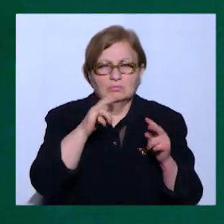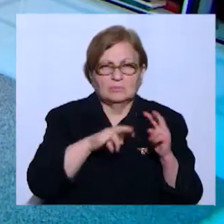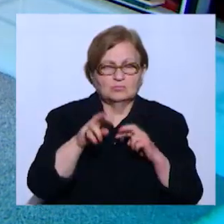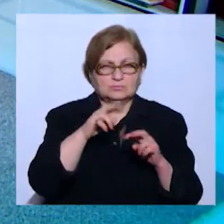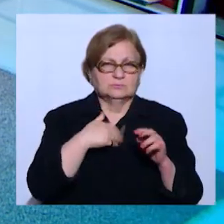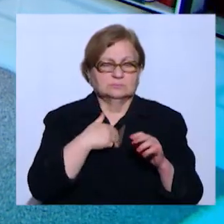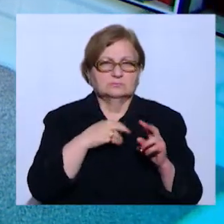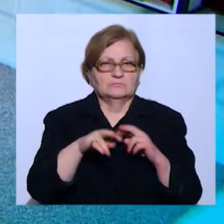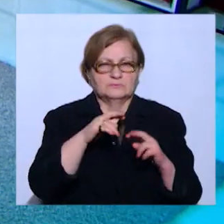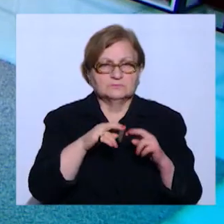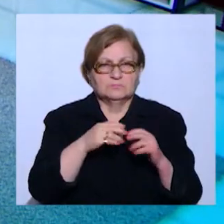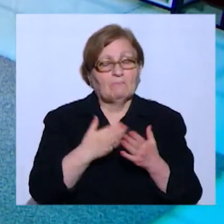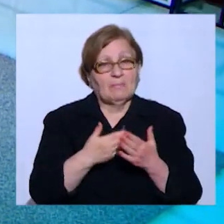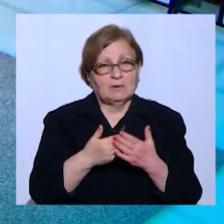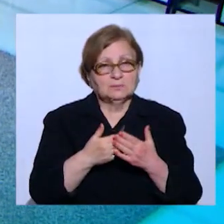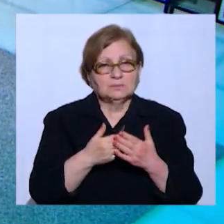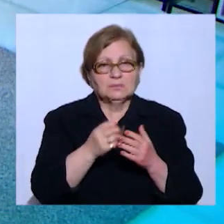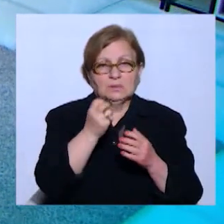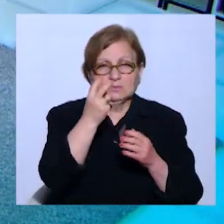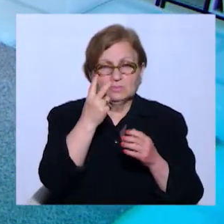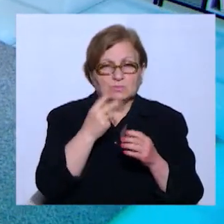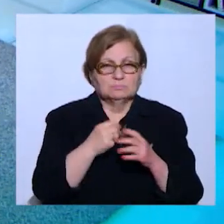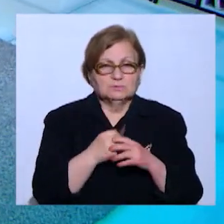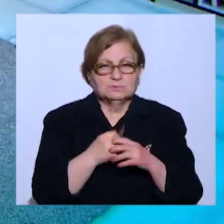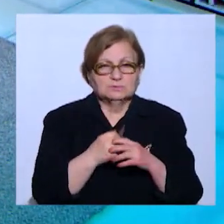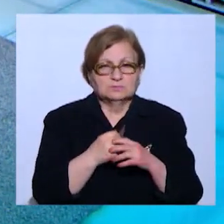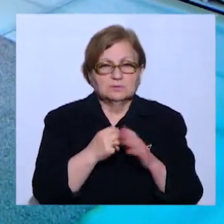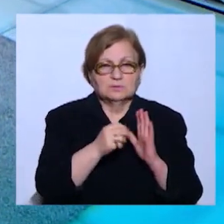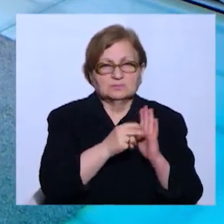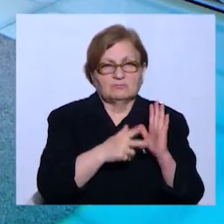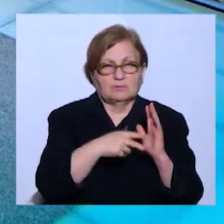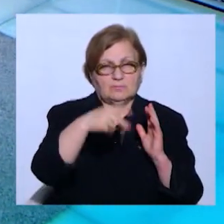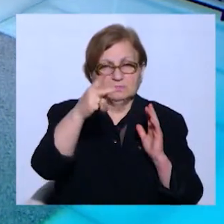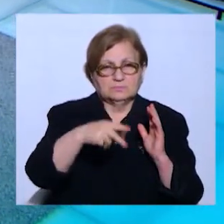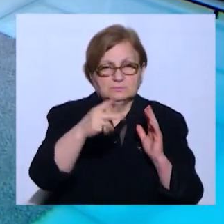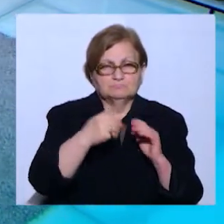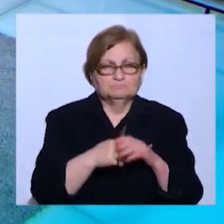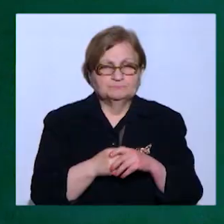მე, მაგალითად 12-ის და 18-ის.